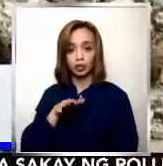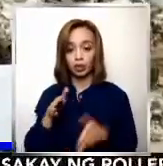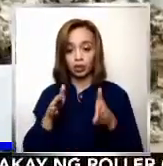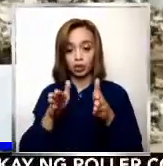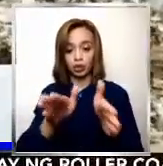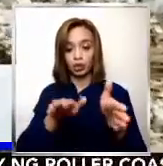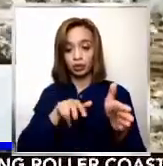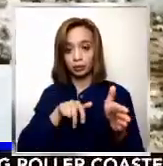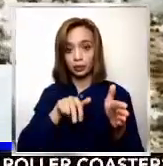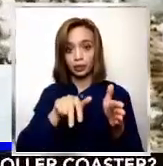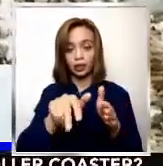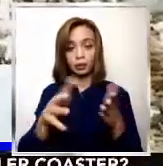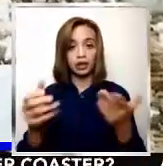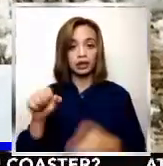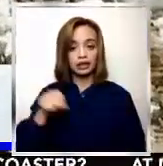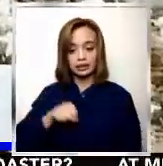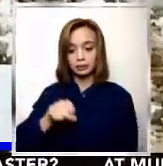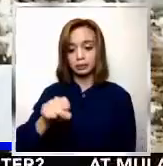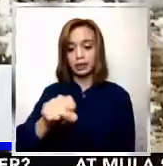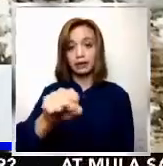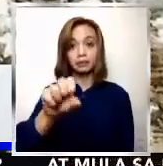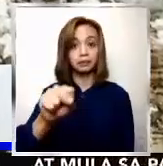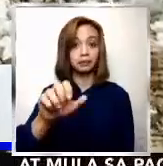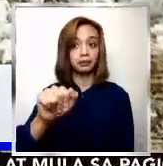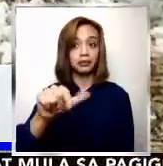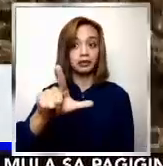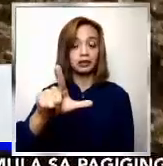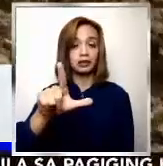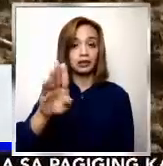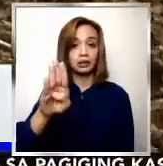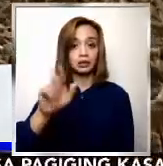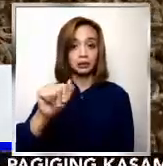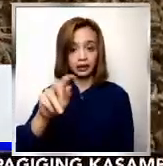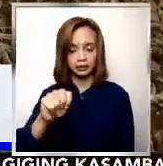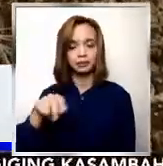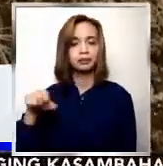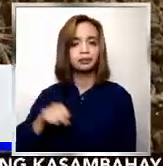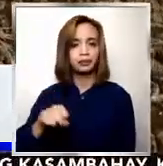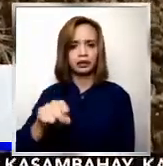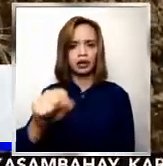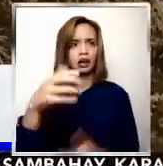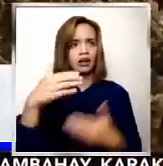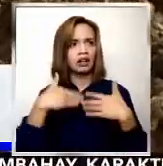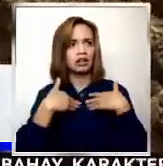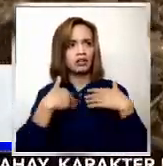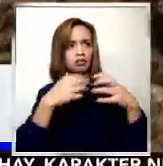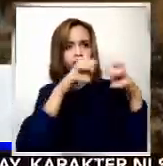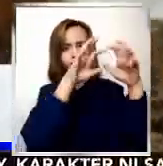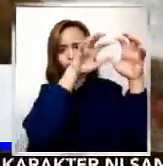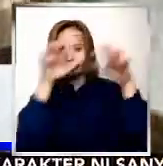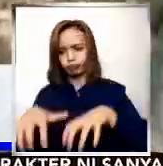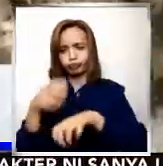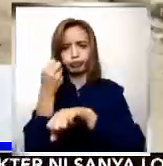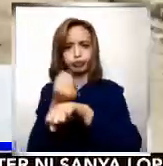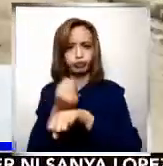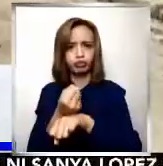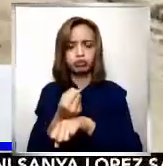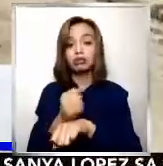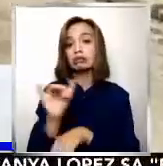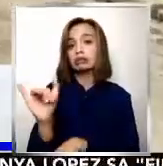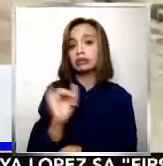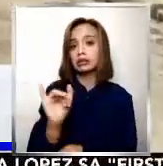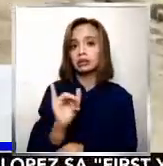Benguet, natabunan ng malalaking tipak ng bato at lupa. Kailangang tawirin ang mga humambalang na bato